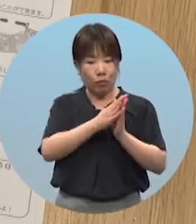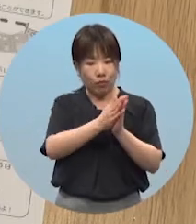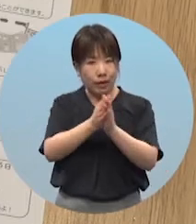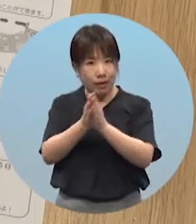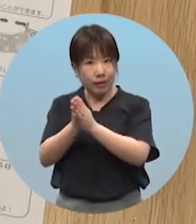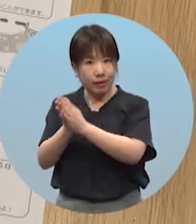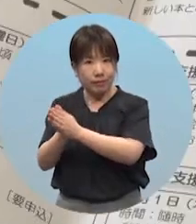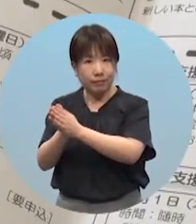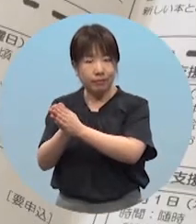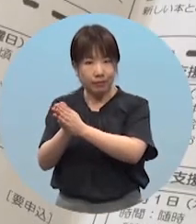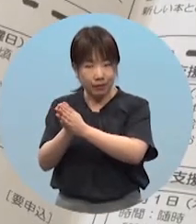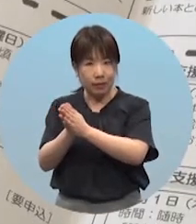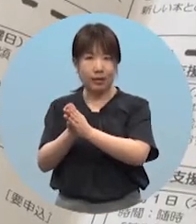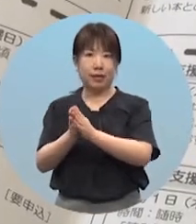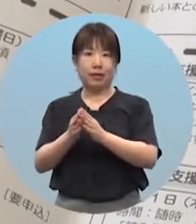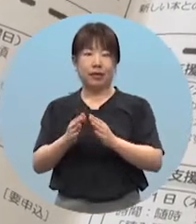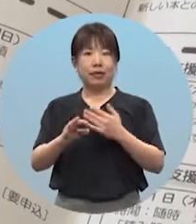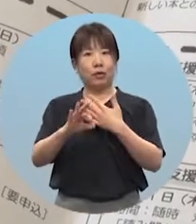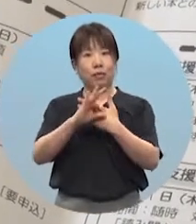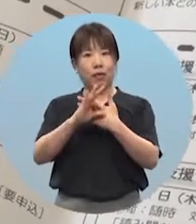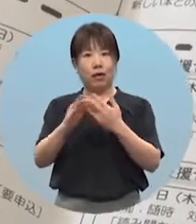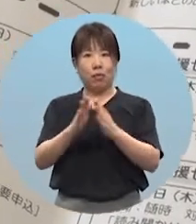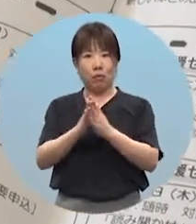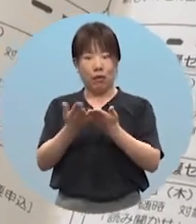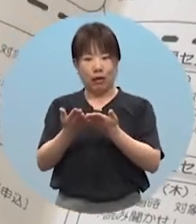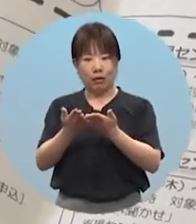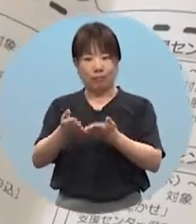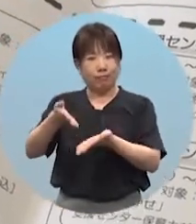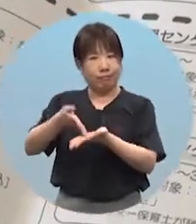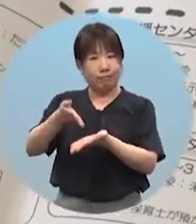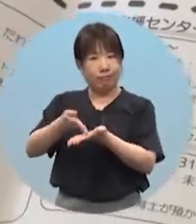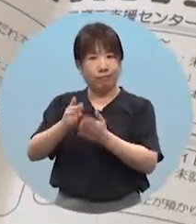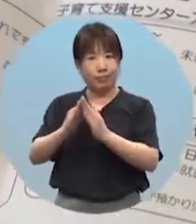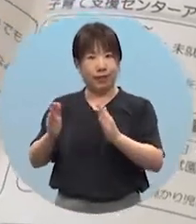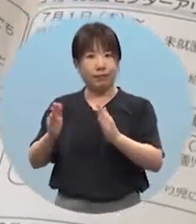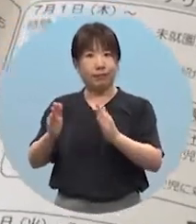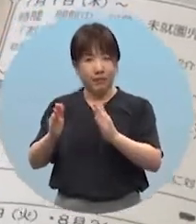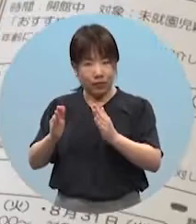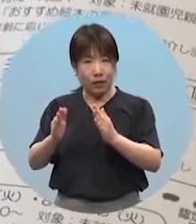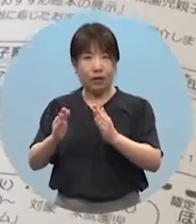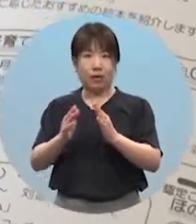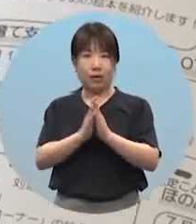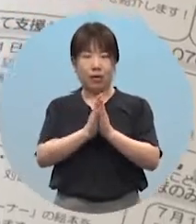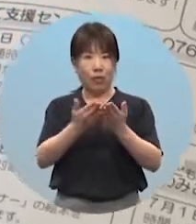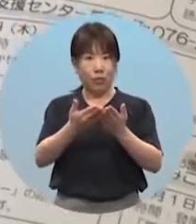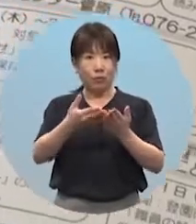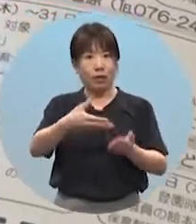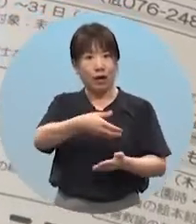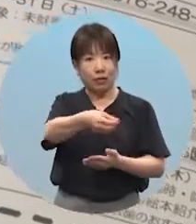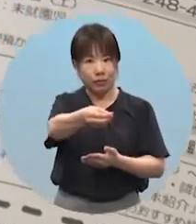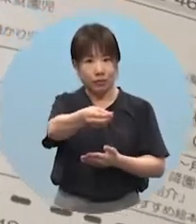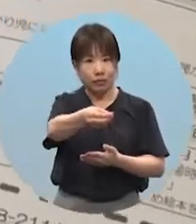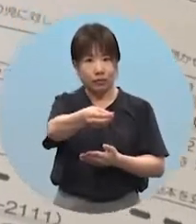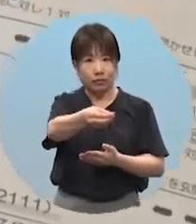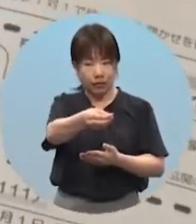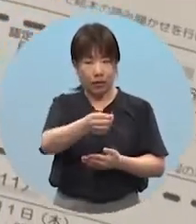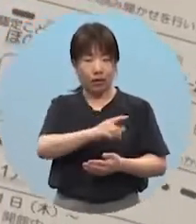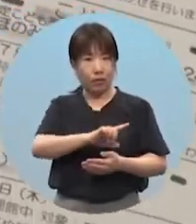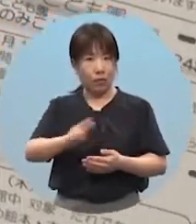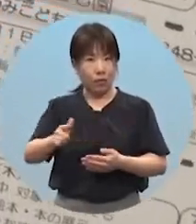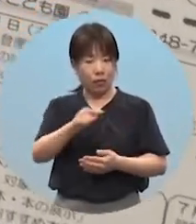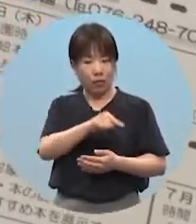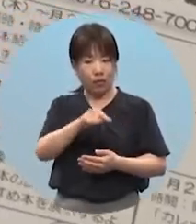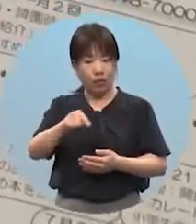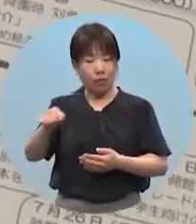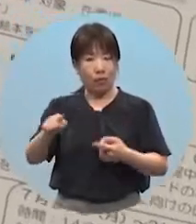しております。お話し会や、あと本の貸し出し、しおりをプレゼントとか、そういったいろいろな各施設